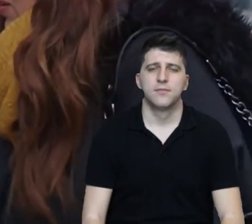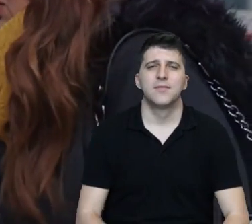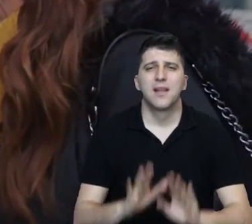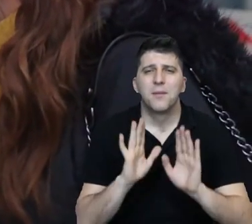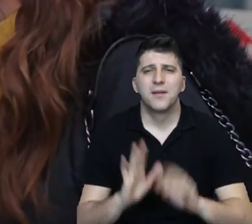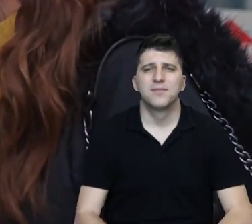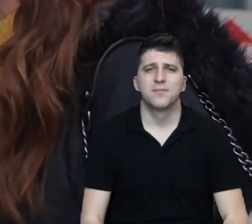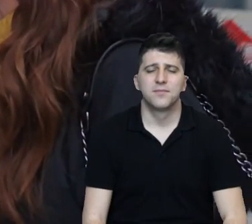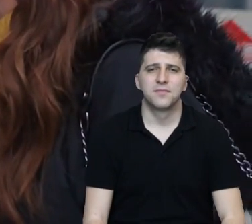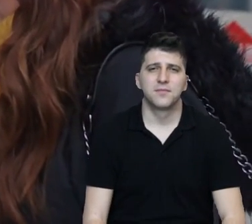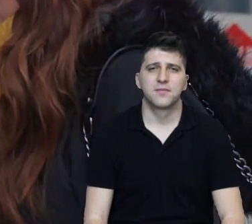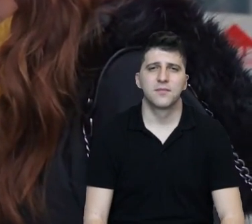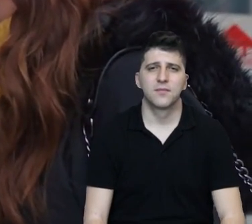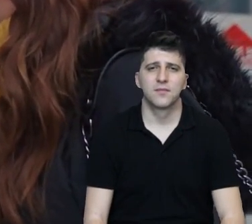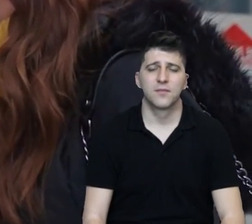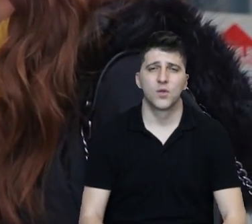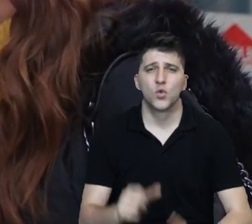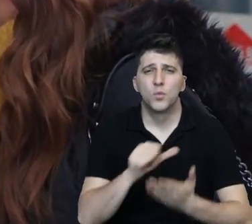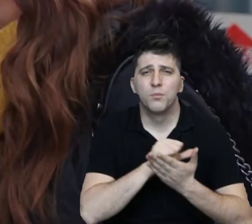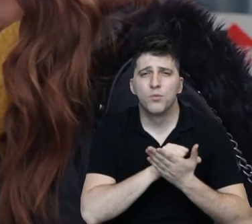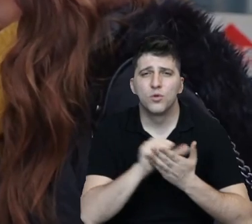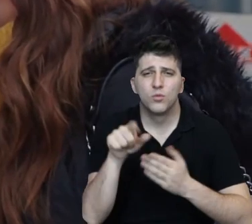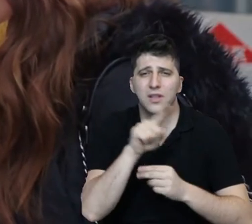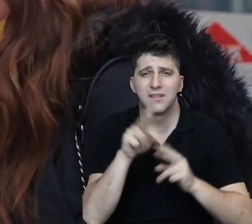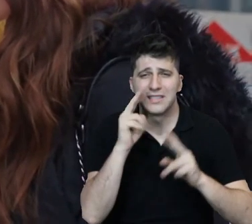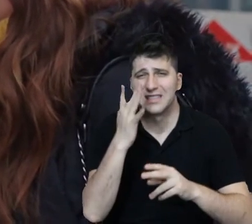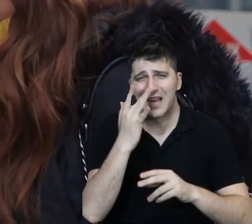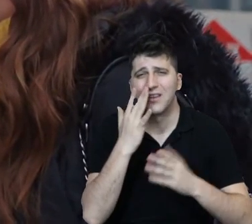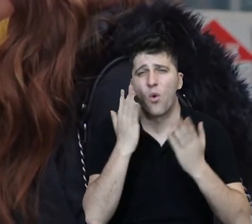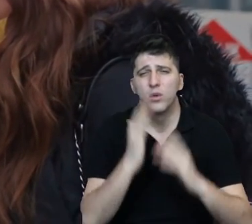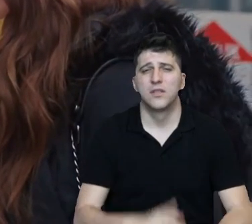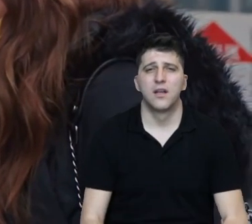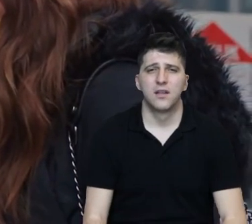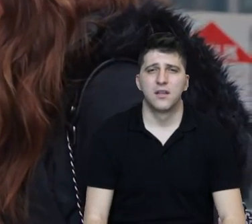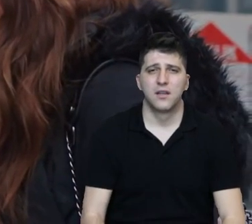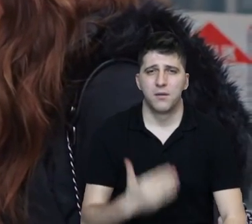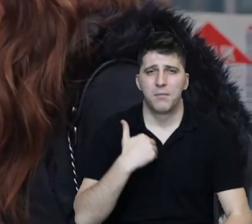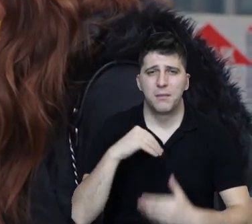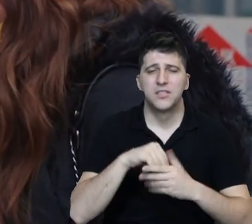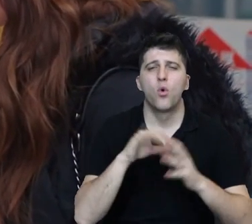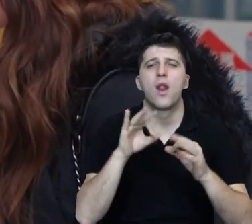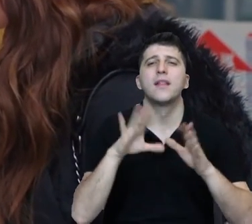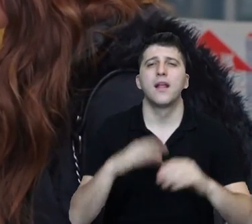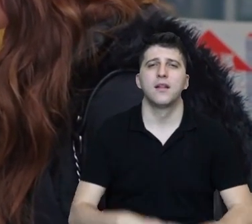Yalnız bütün bunlar böyle hani göstermelik de olsa benim için pek öyle